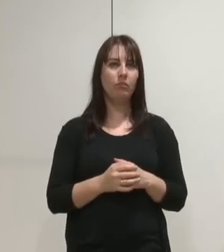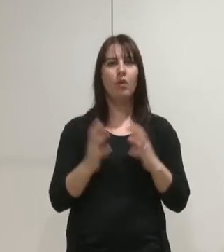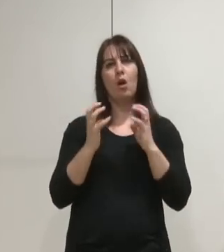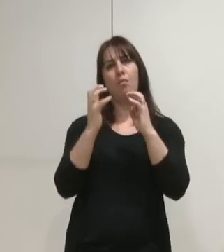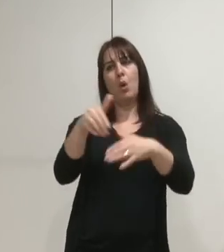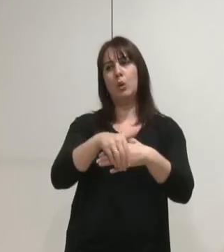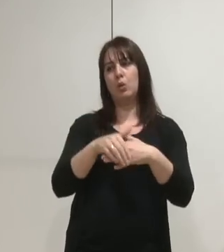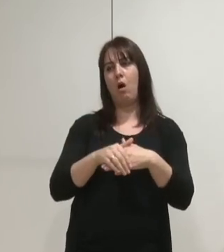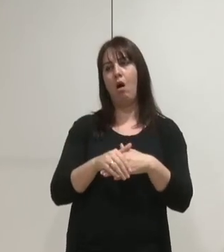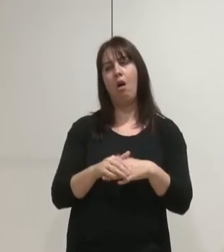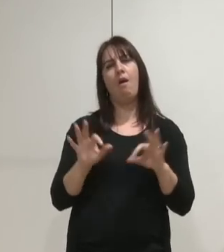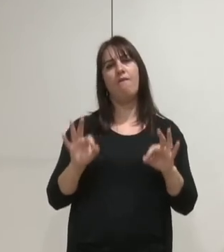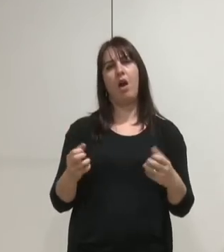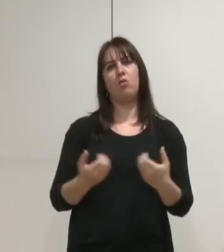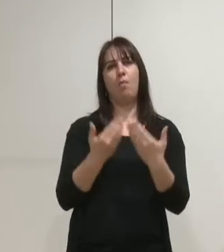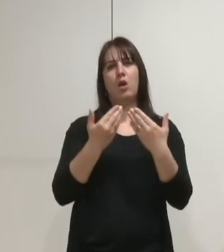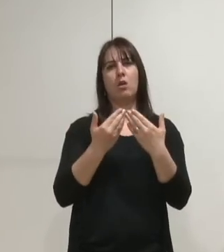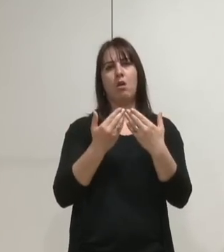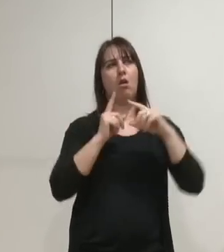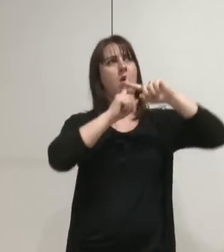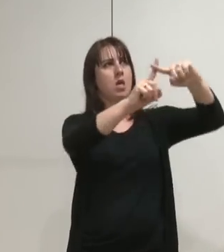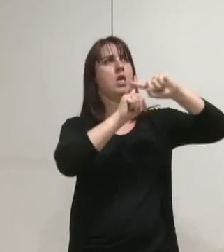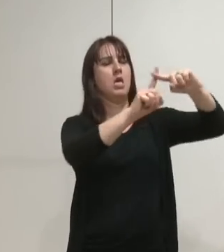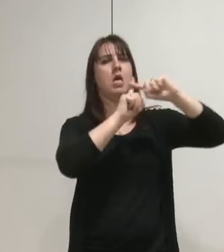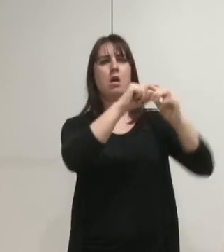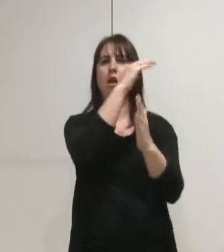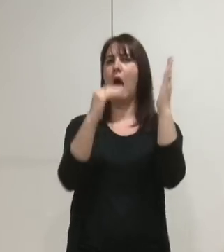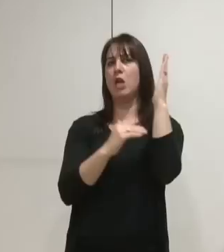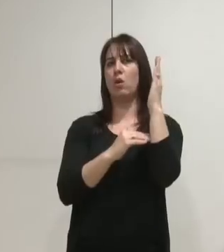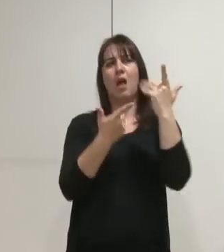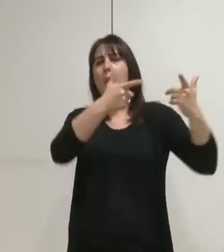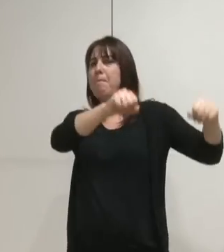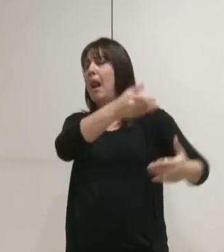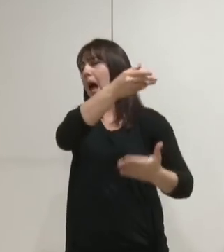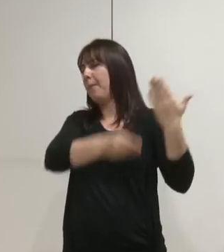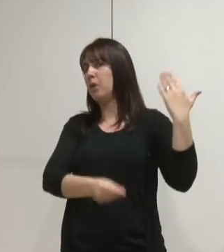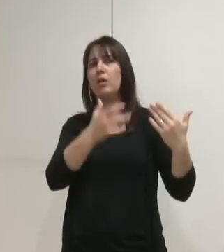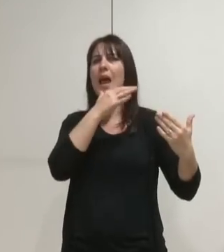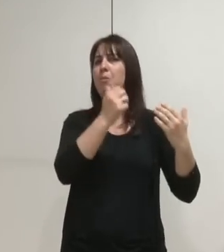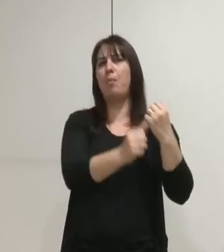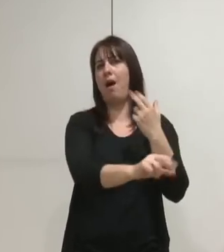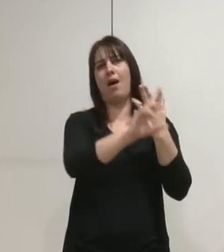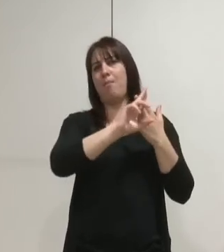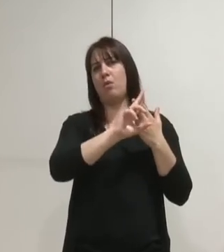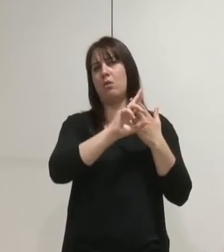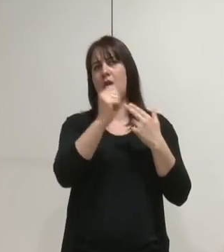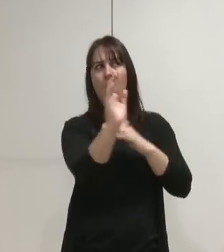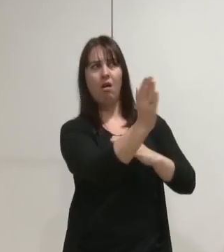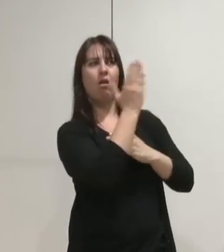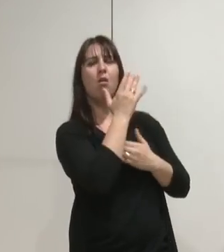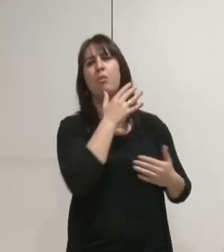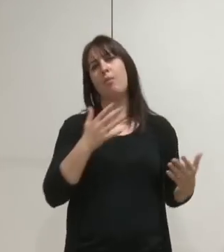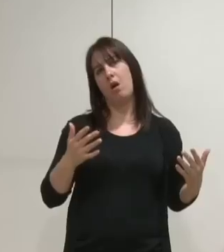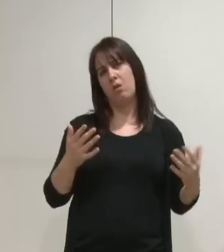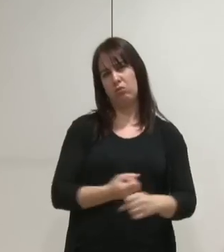de mettre ainsi en cause une adjointe de la ville alors que justement elle n'est pas là et qu'elle ne peut pas se présenter il est